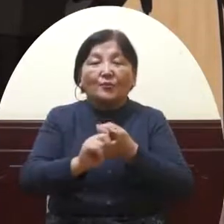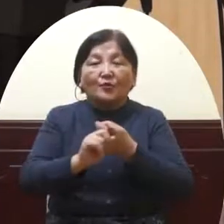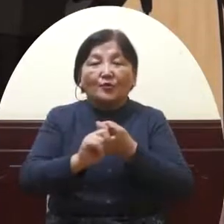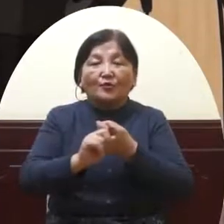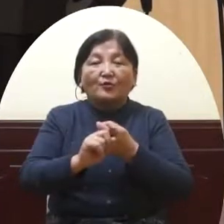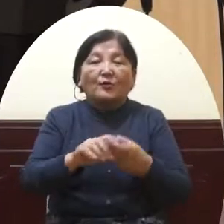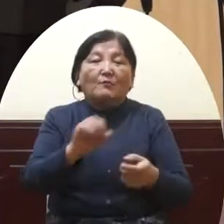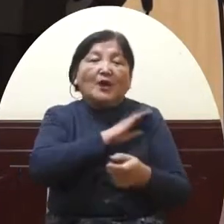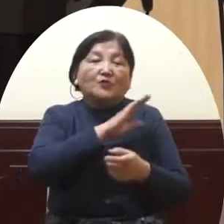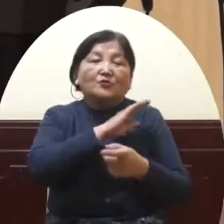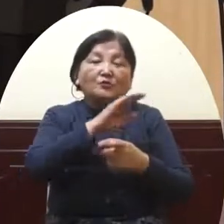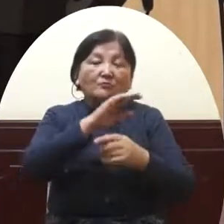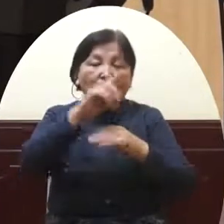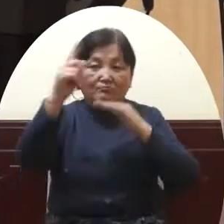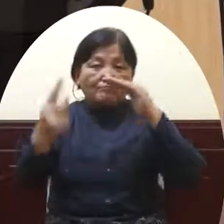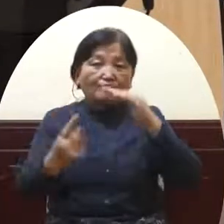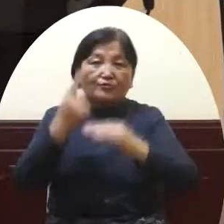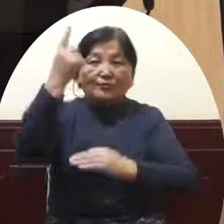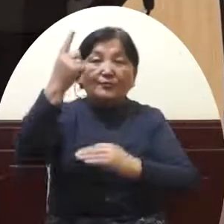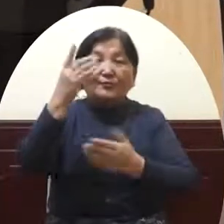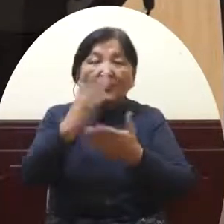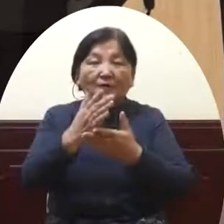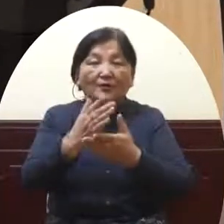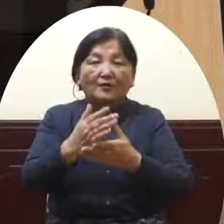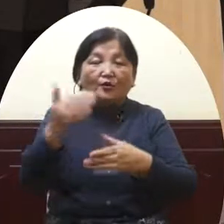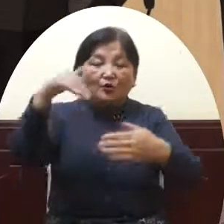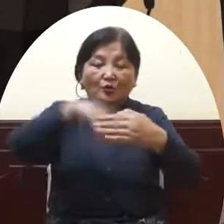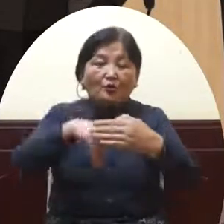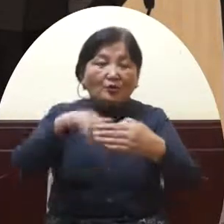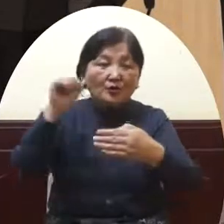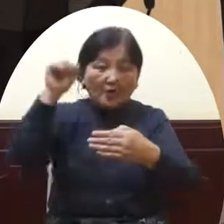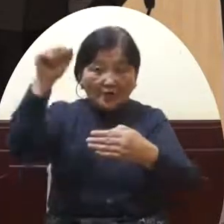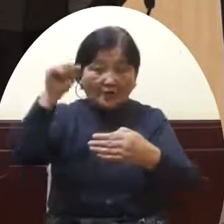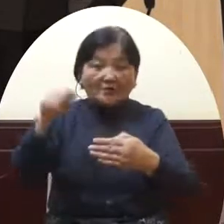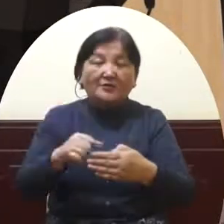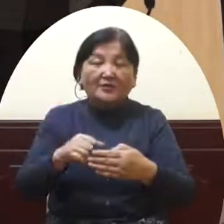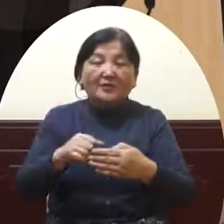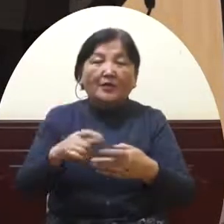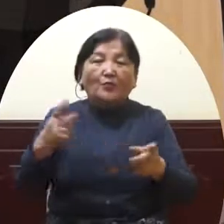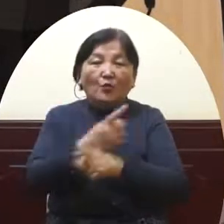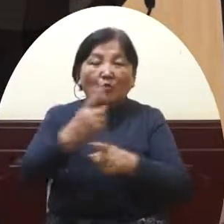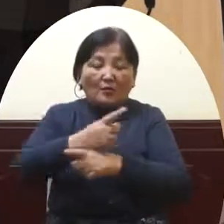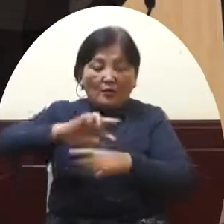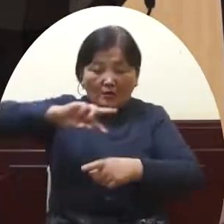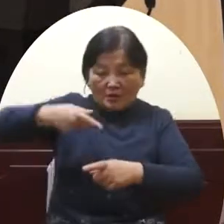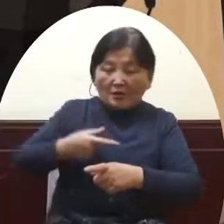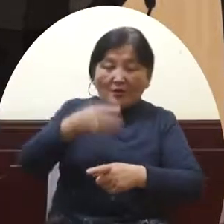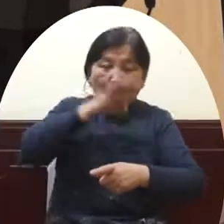байх жишээтэй. Тэгэхээр энэ дотоод ардчлалыг бас буруугаар ашиглаж байгаа ийм кейс гэж би хэлэх гээ.